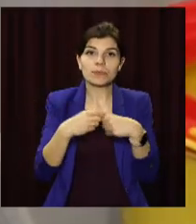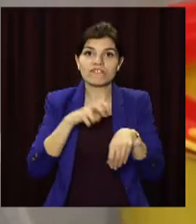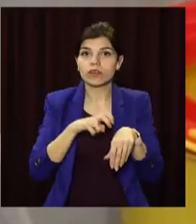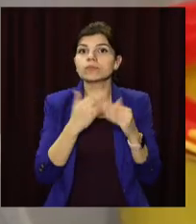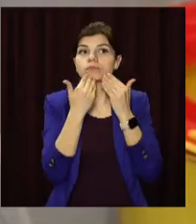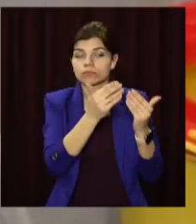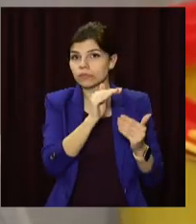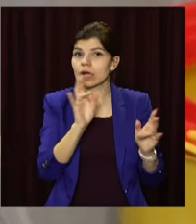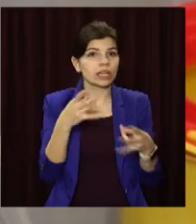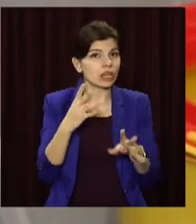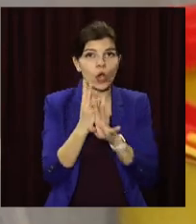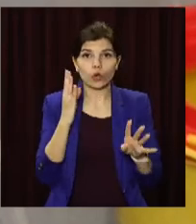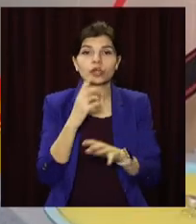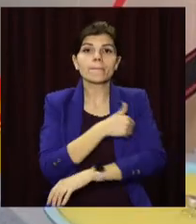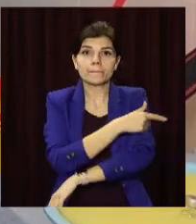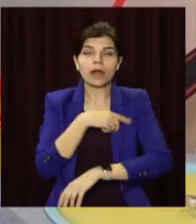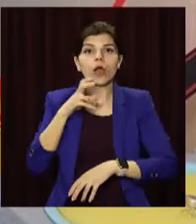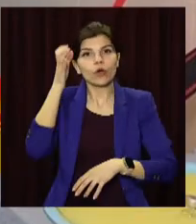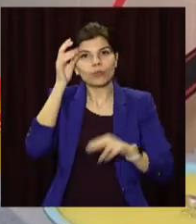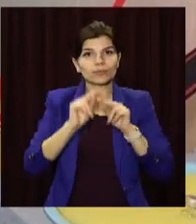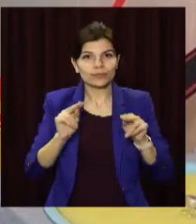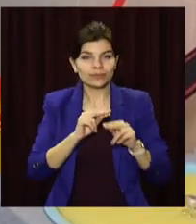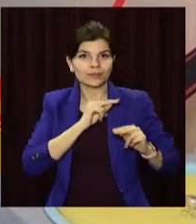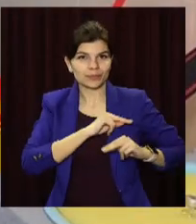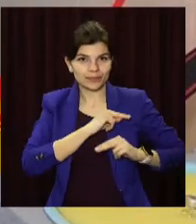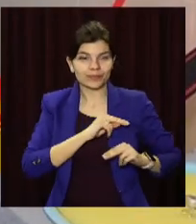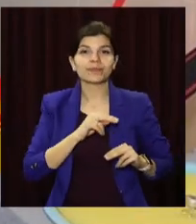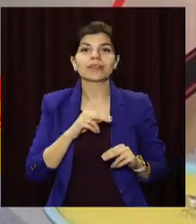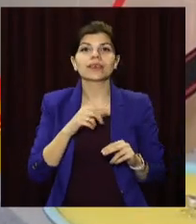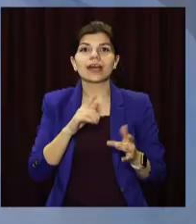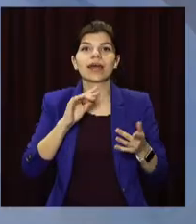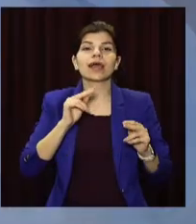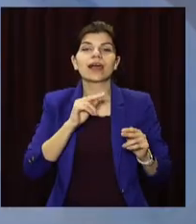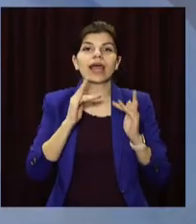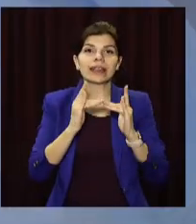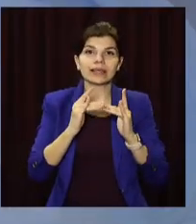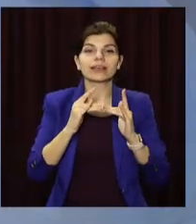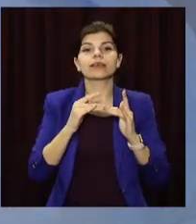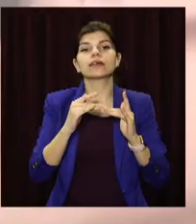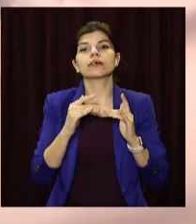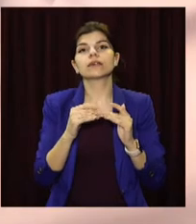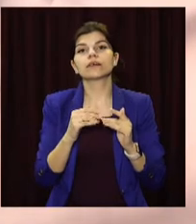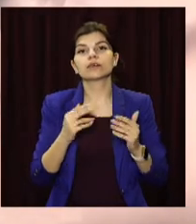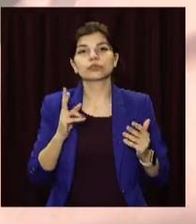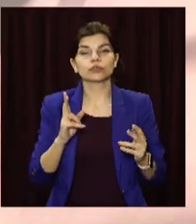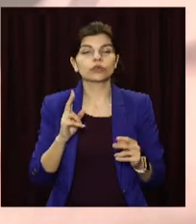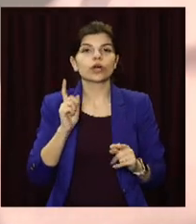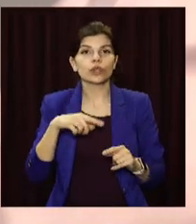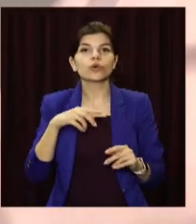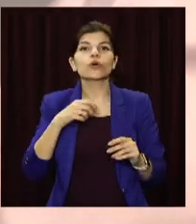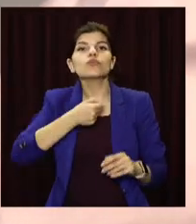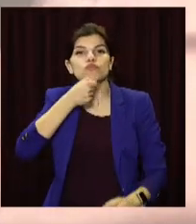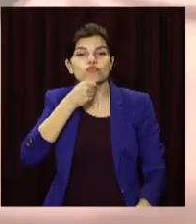Не потрібно ставати в чергу медикам, освітянам, соцпрацівникам, мешканцям інтернатів та будинків для